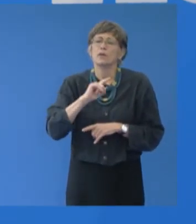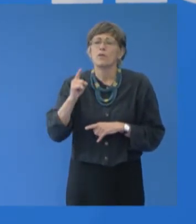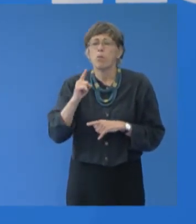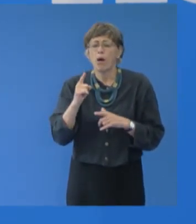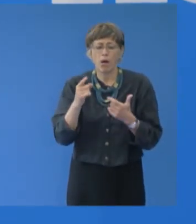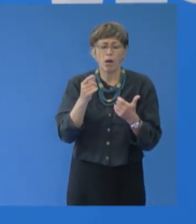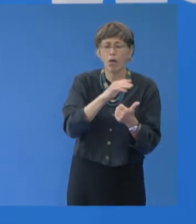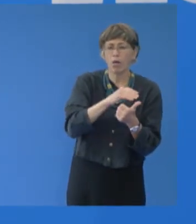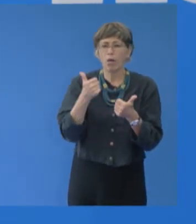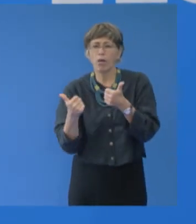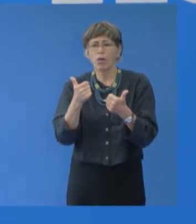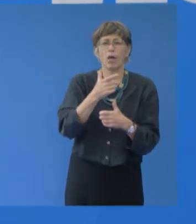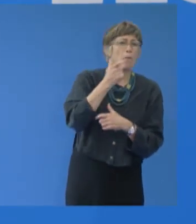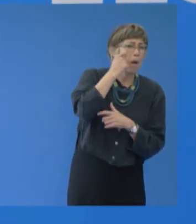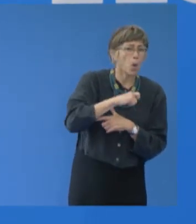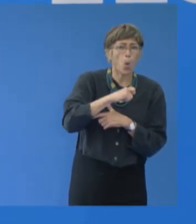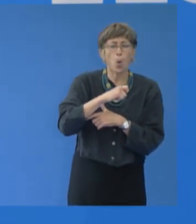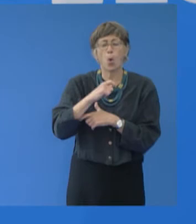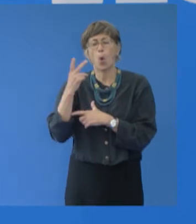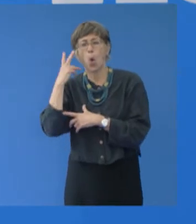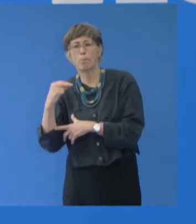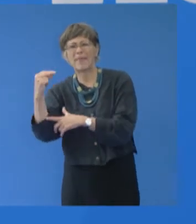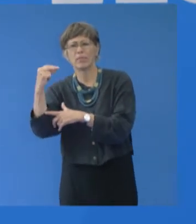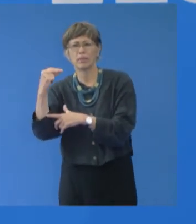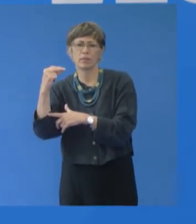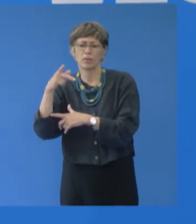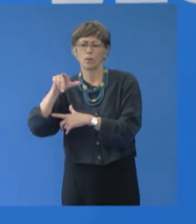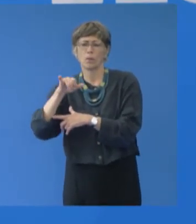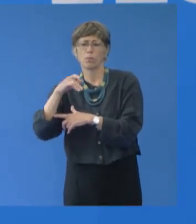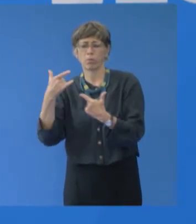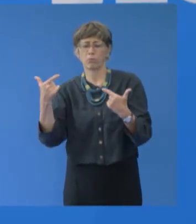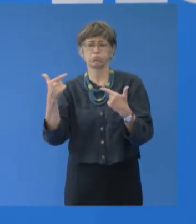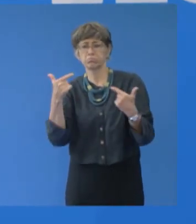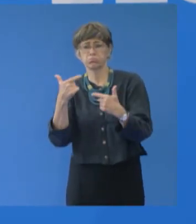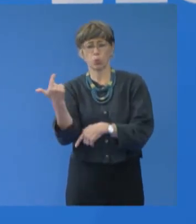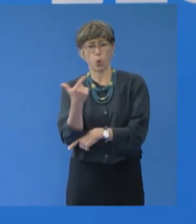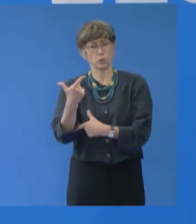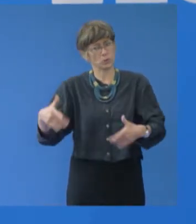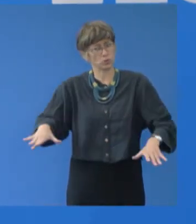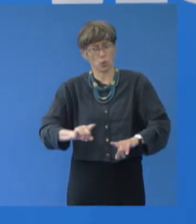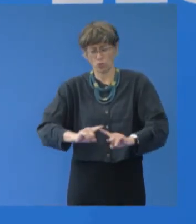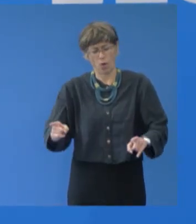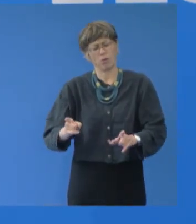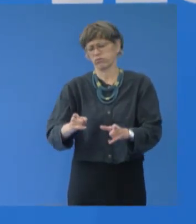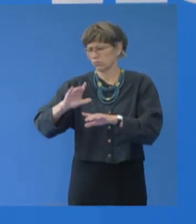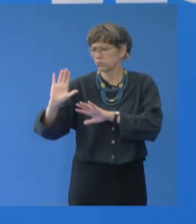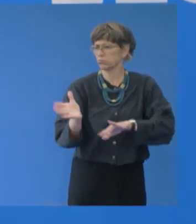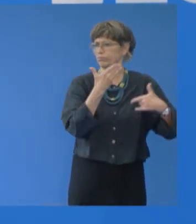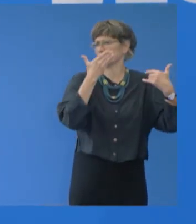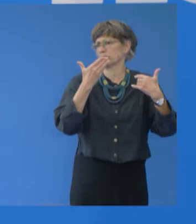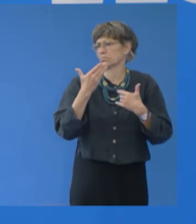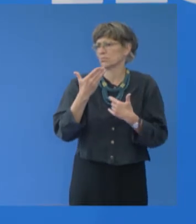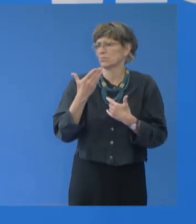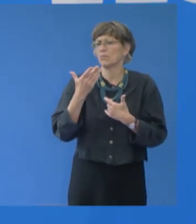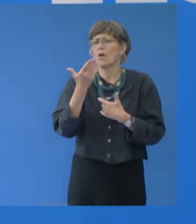duel Macron-Le Pen. Il faut qu'on en sorte. C'est ce qui divise justement les Français. Les Français ne